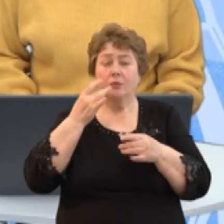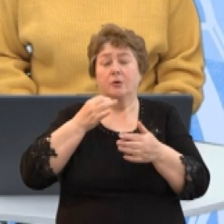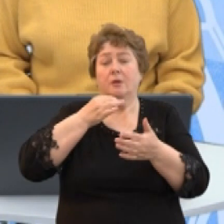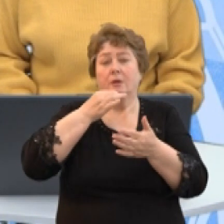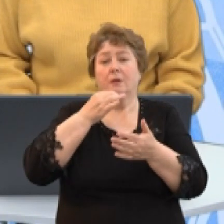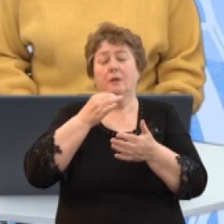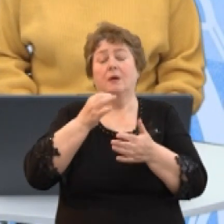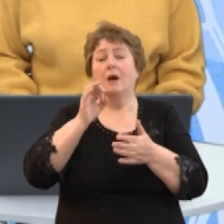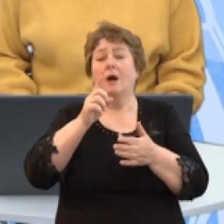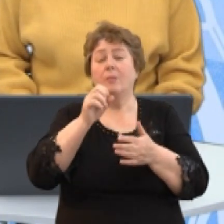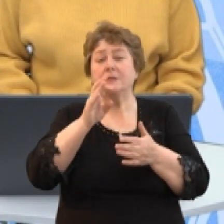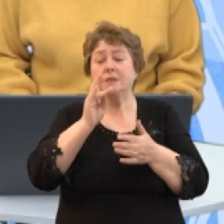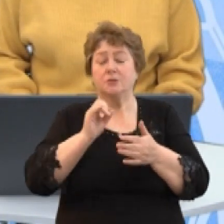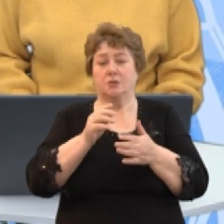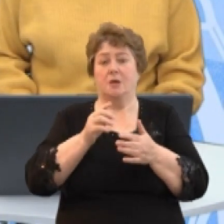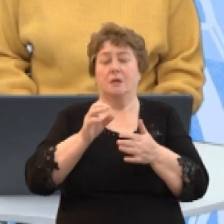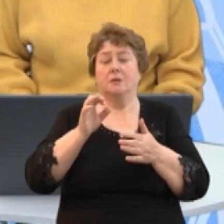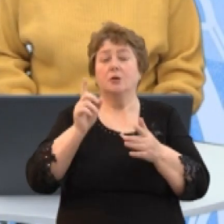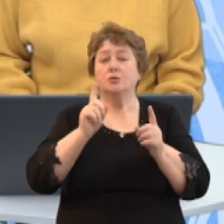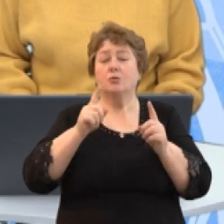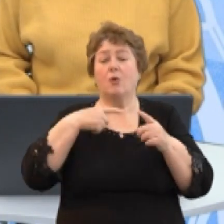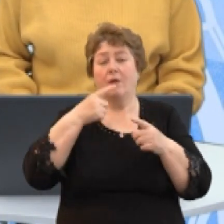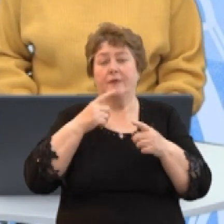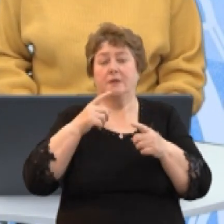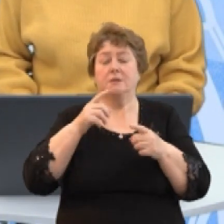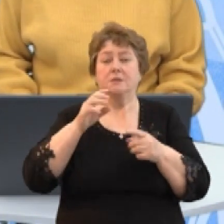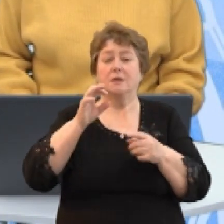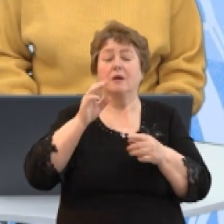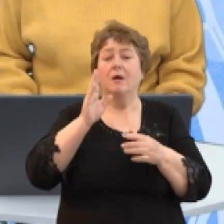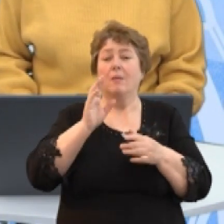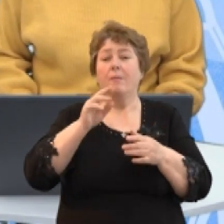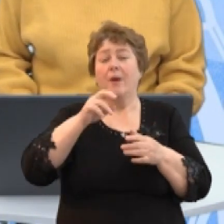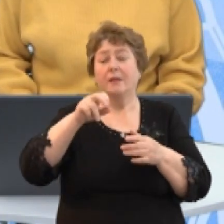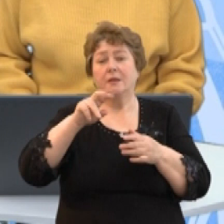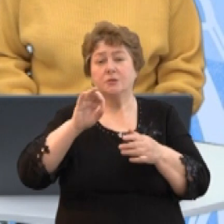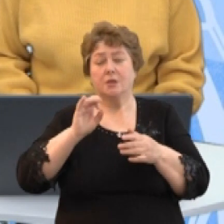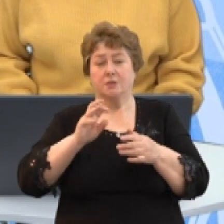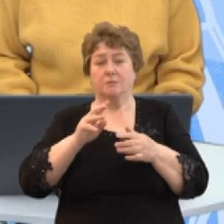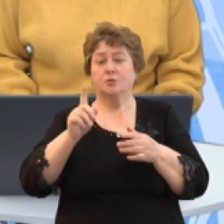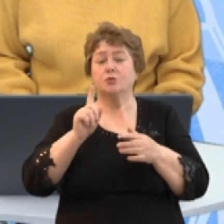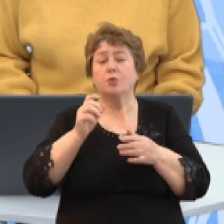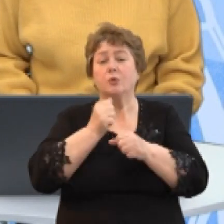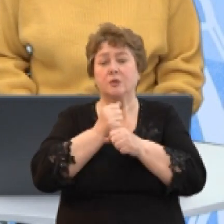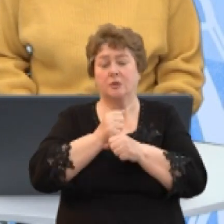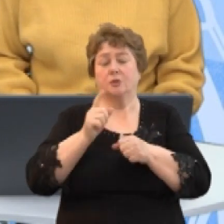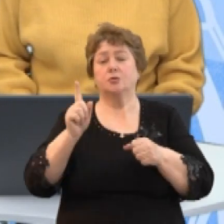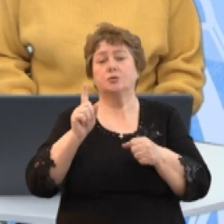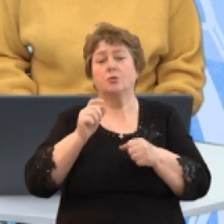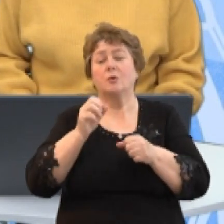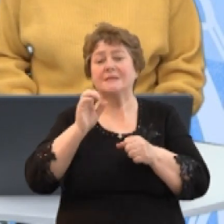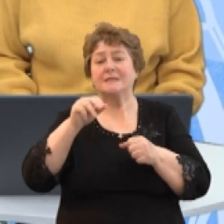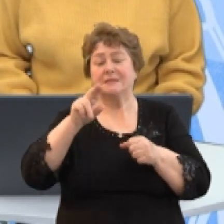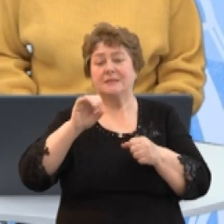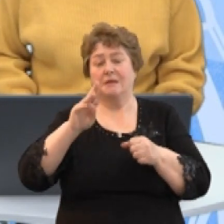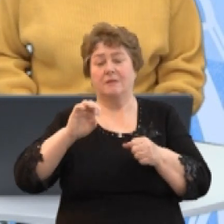говорится о подлежащем и отвечает на вопросы что делать что сделать и так